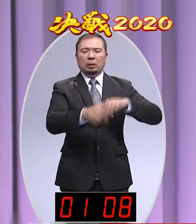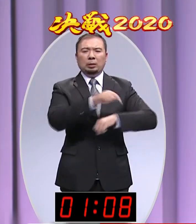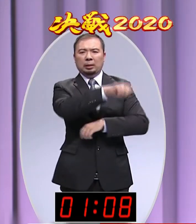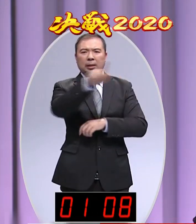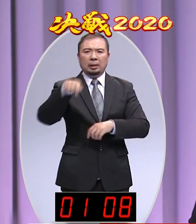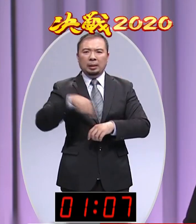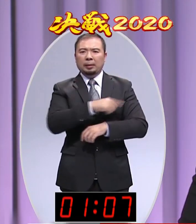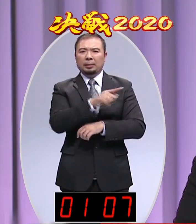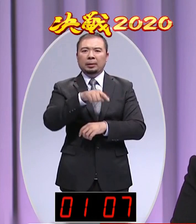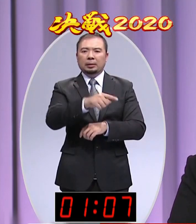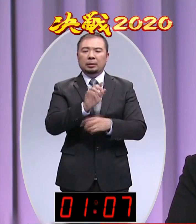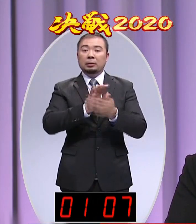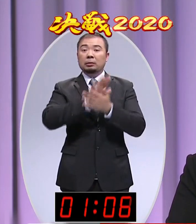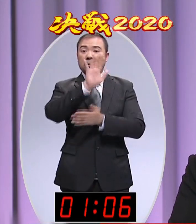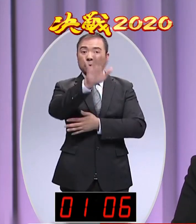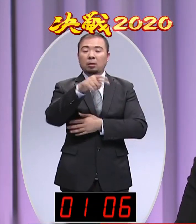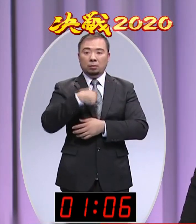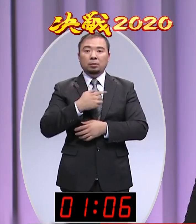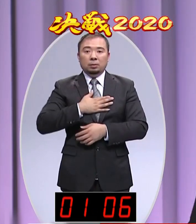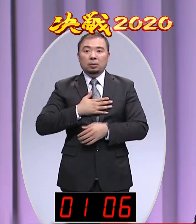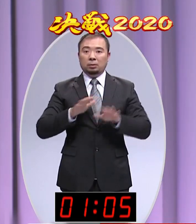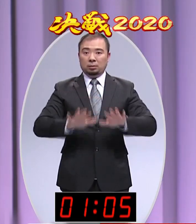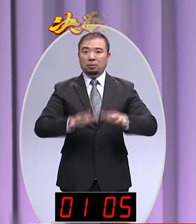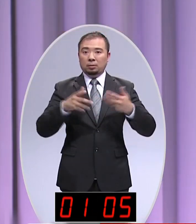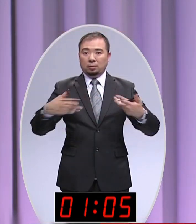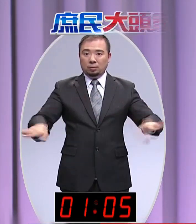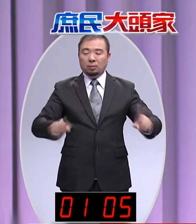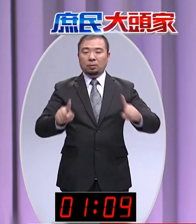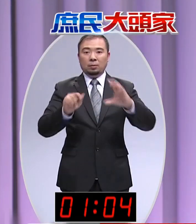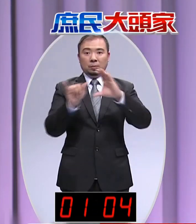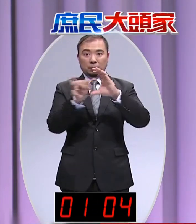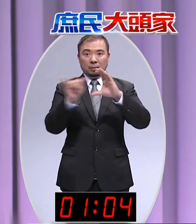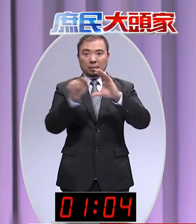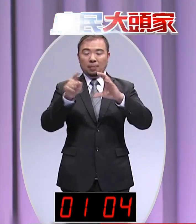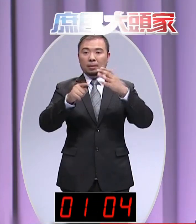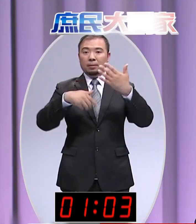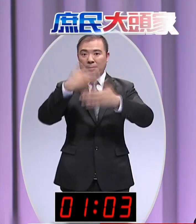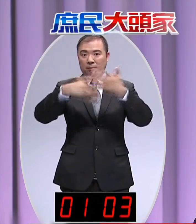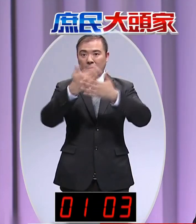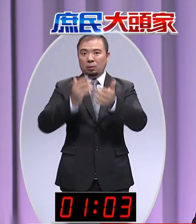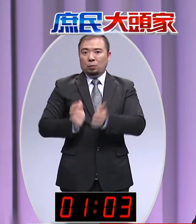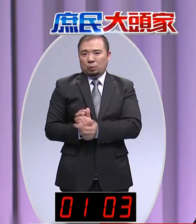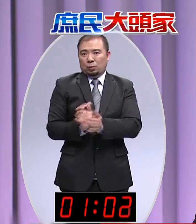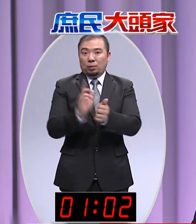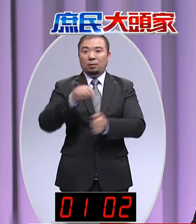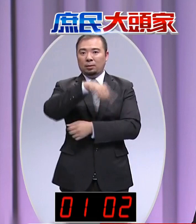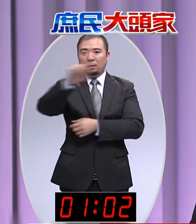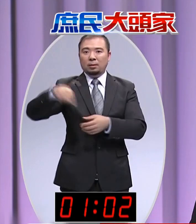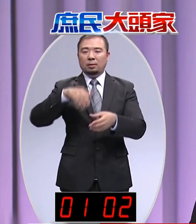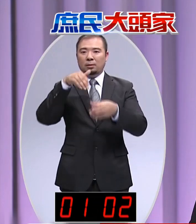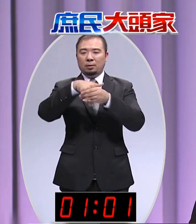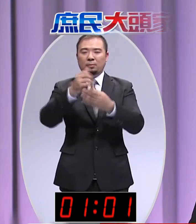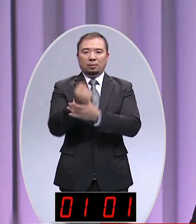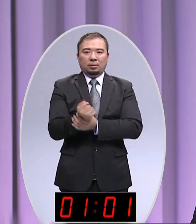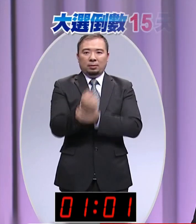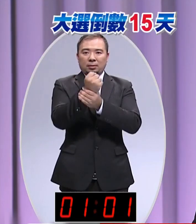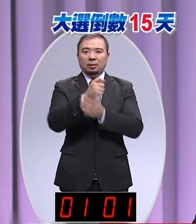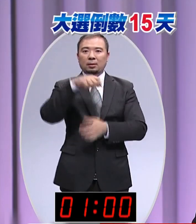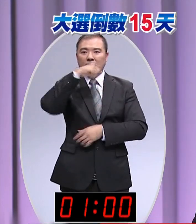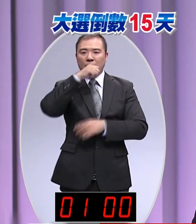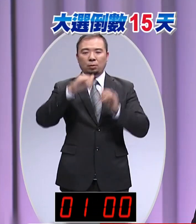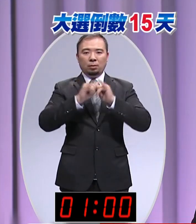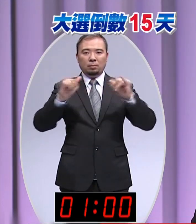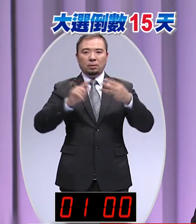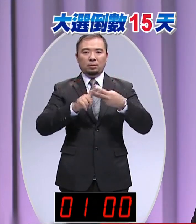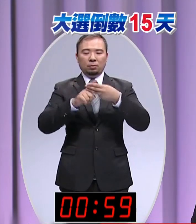道呢，今天有很多 YouTuber 发了一支影片鼓励大家投票支持台湾的民主，在这里